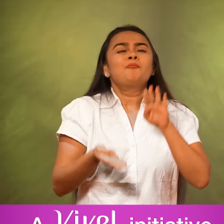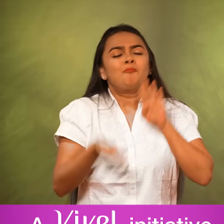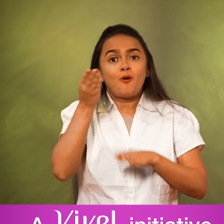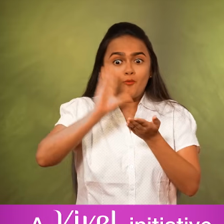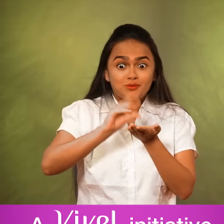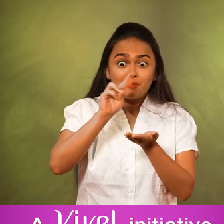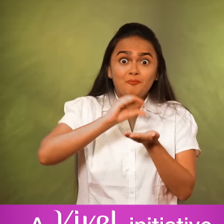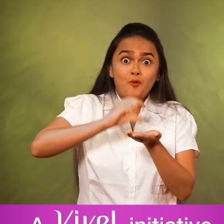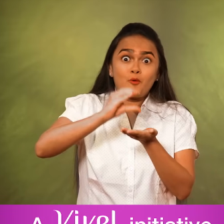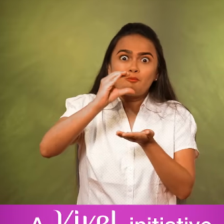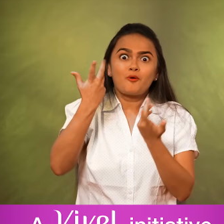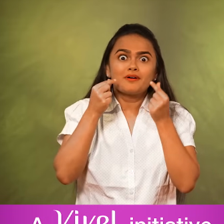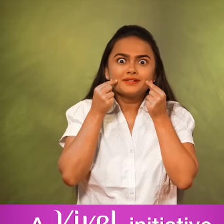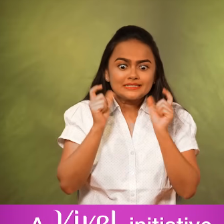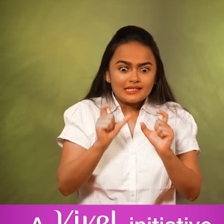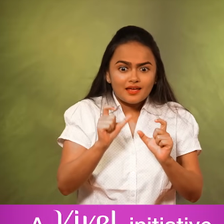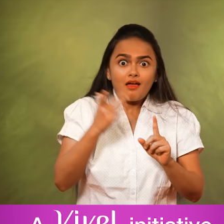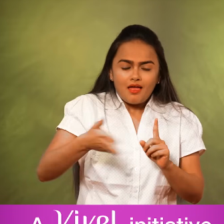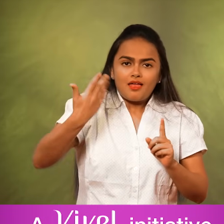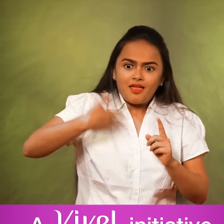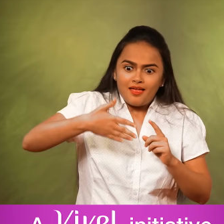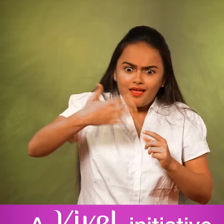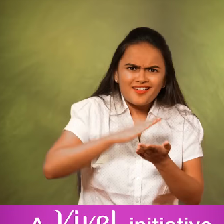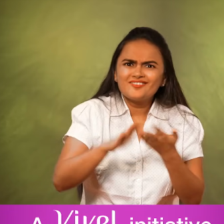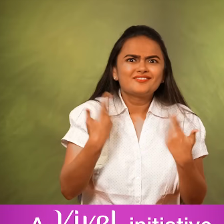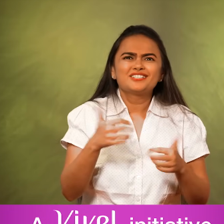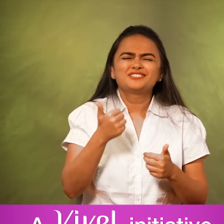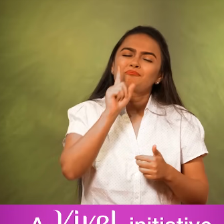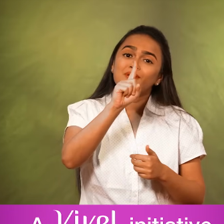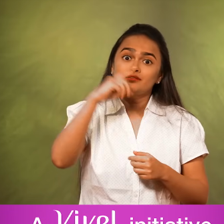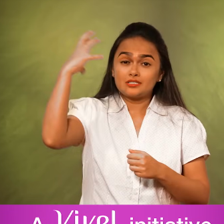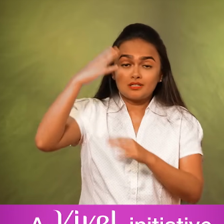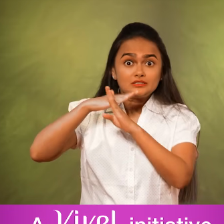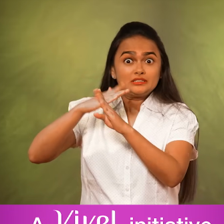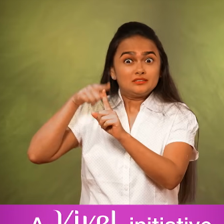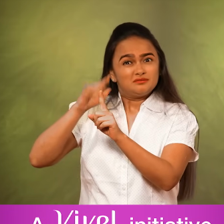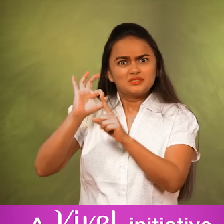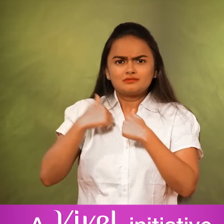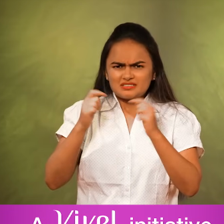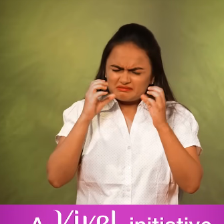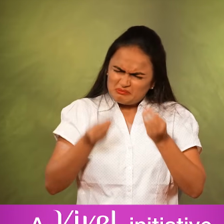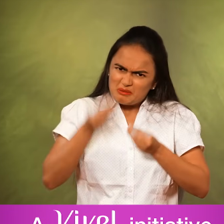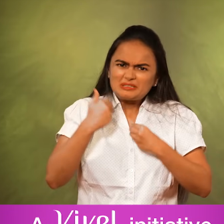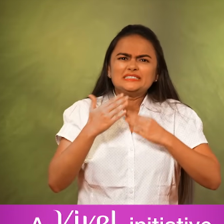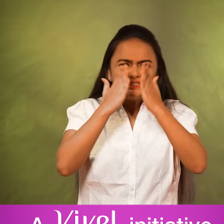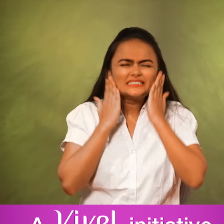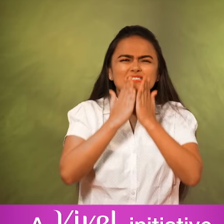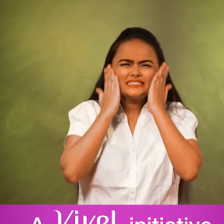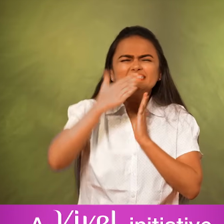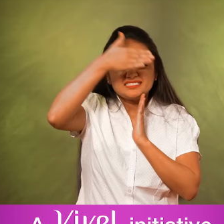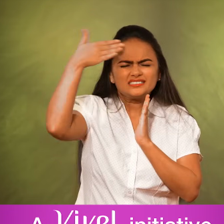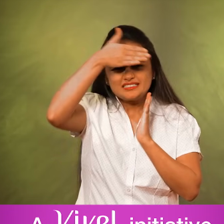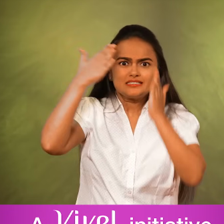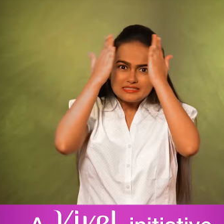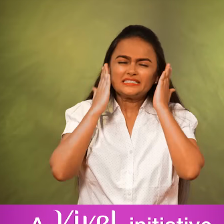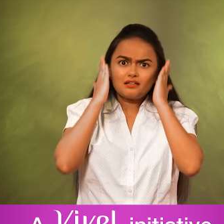more। More is more when it comes to skincare, और उसमें भी सबसे ज्यादा तो सनस्क्रीन के लिए। इसको मैं बहुत अच्छे से रगड़ के